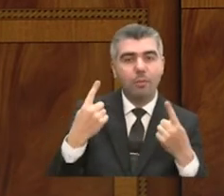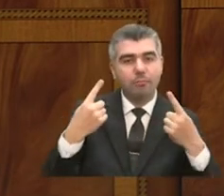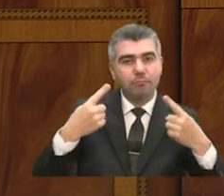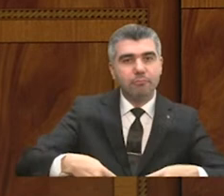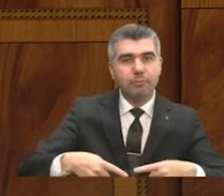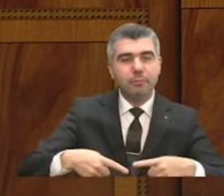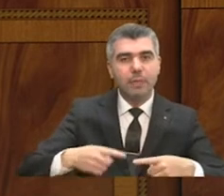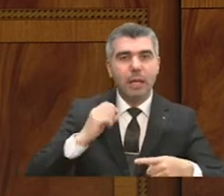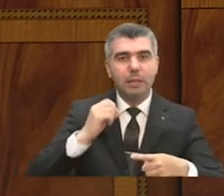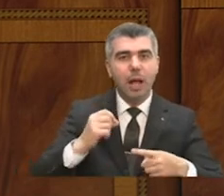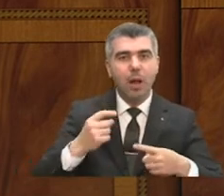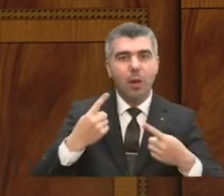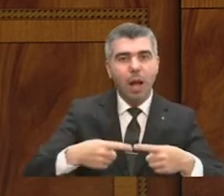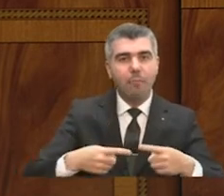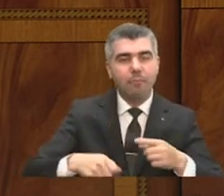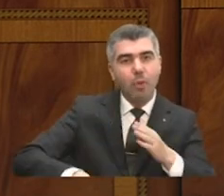équipe